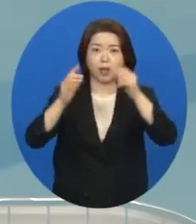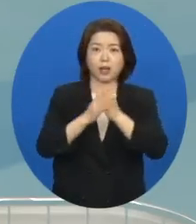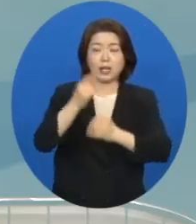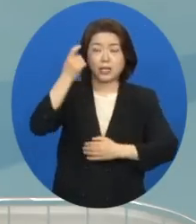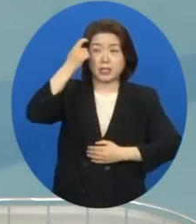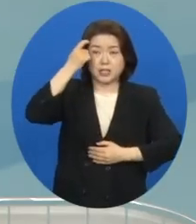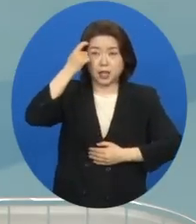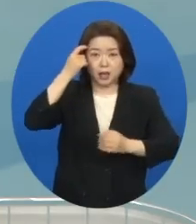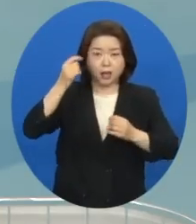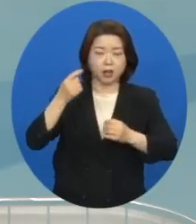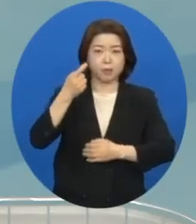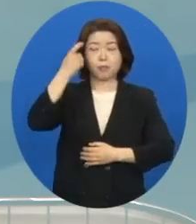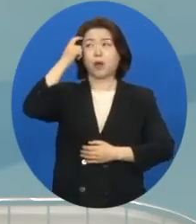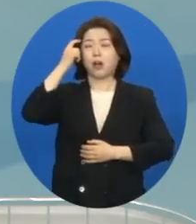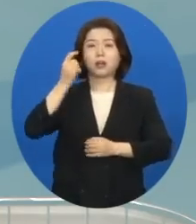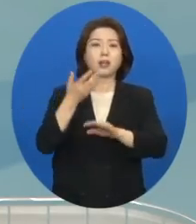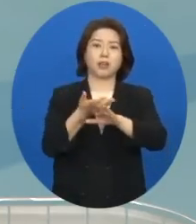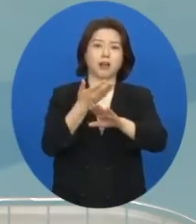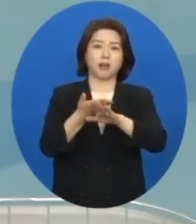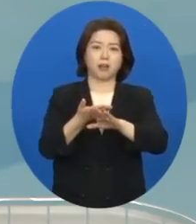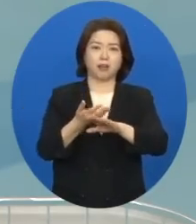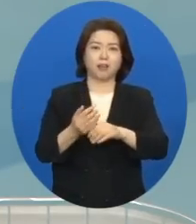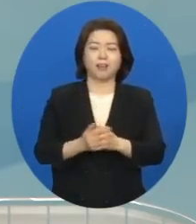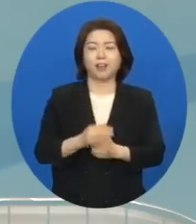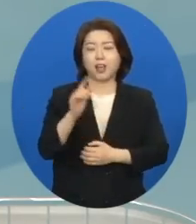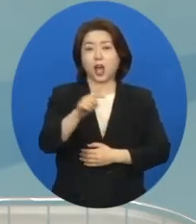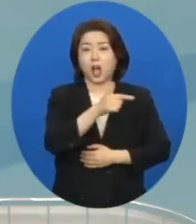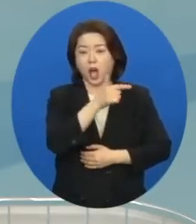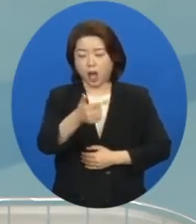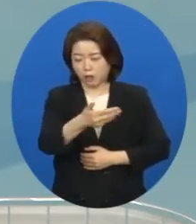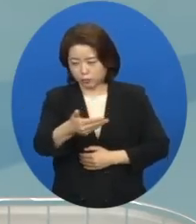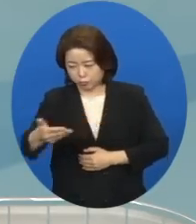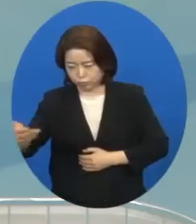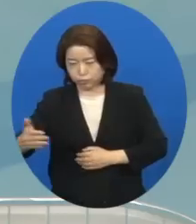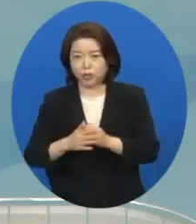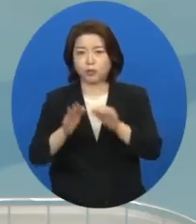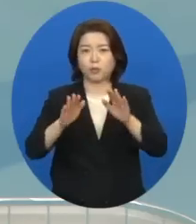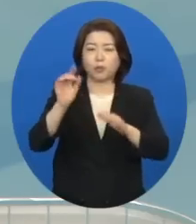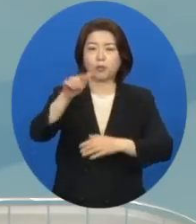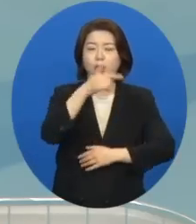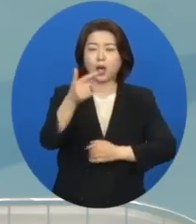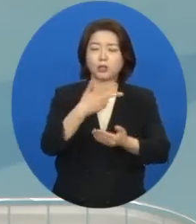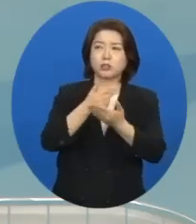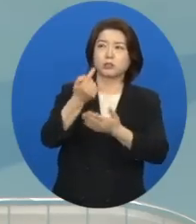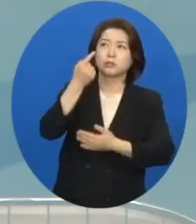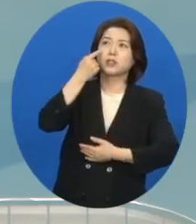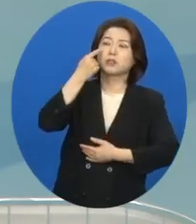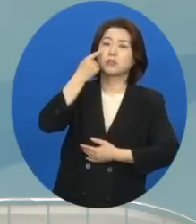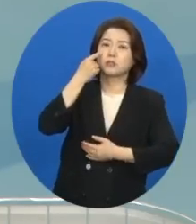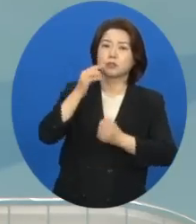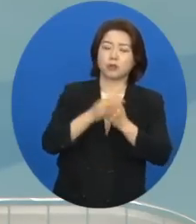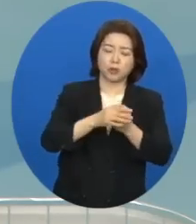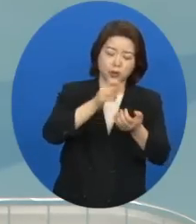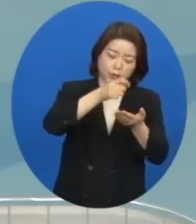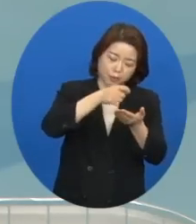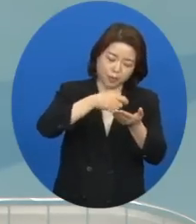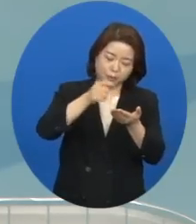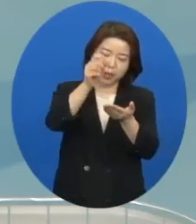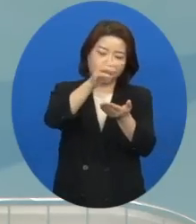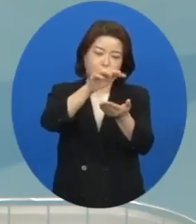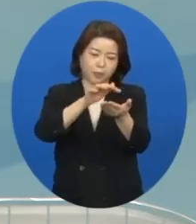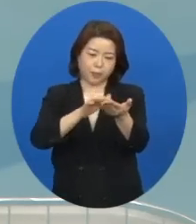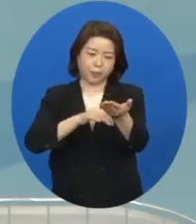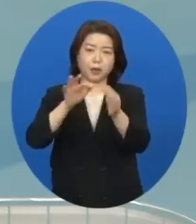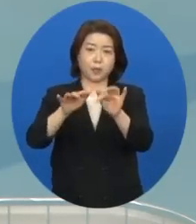보는 게 달라져요. 하루를 지나고 오늘 하루를 주님의 눈으로 일기를 이렇게 쭉 써볼